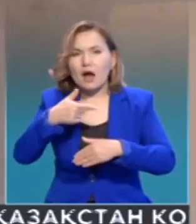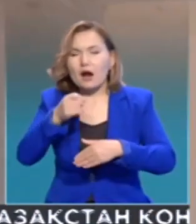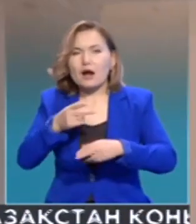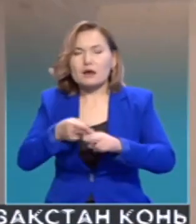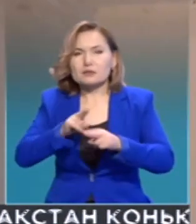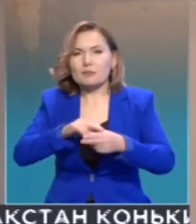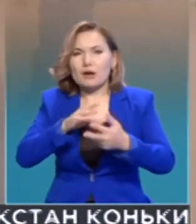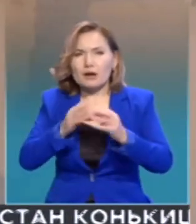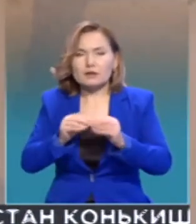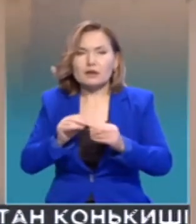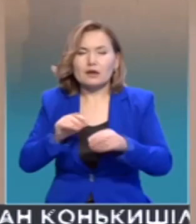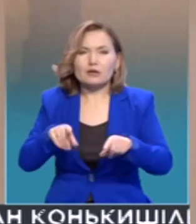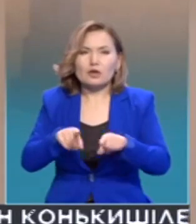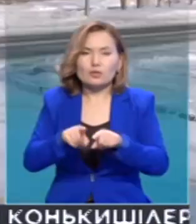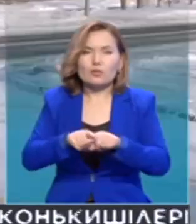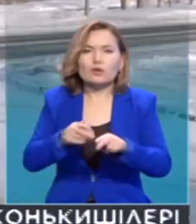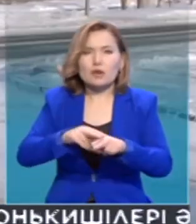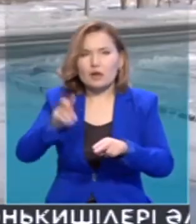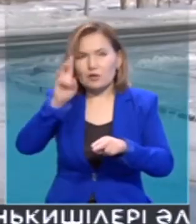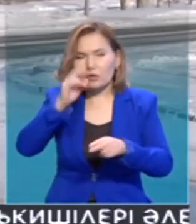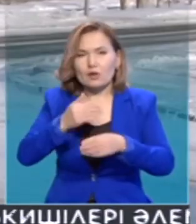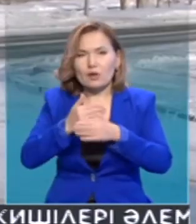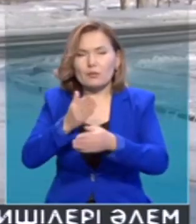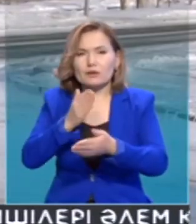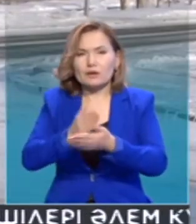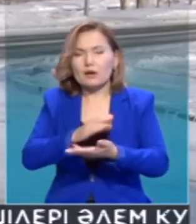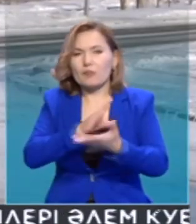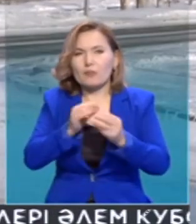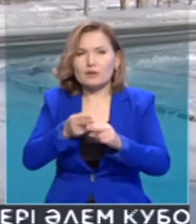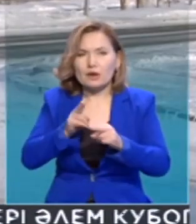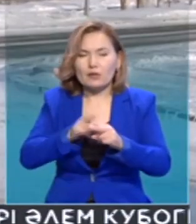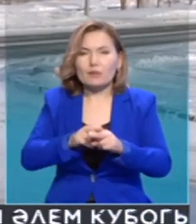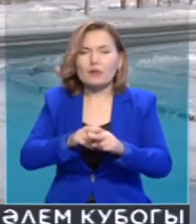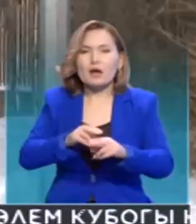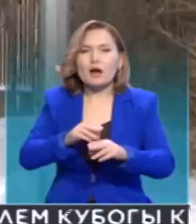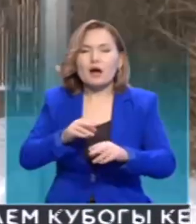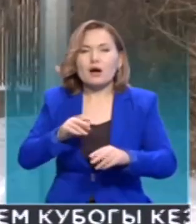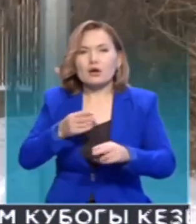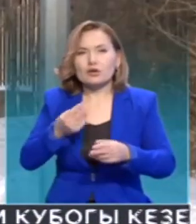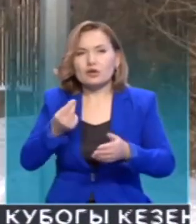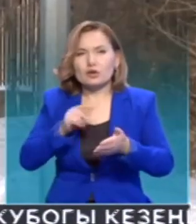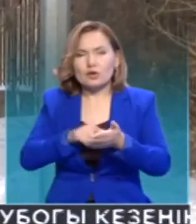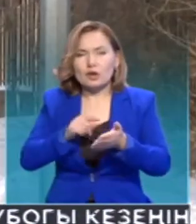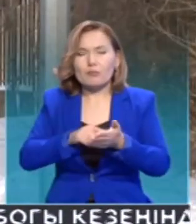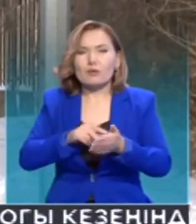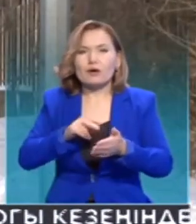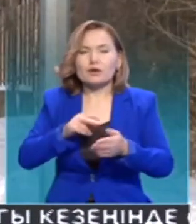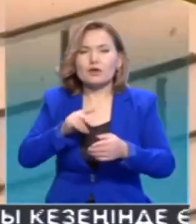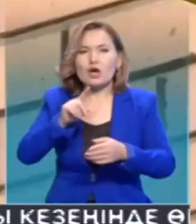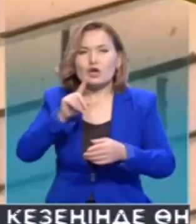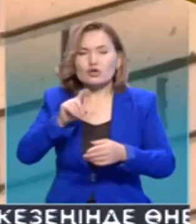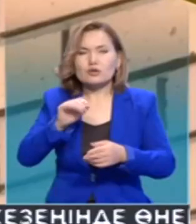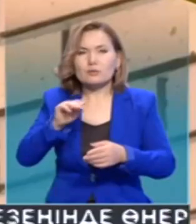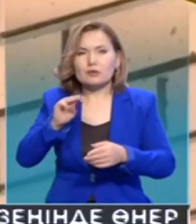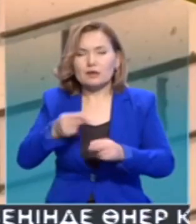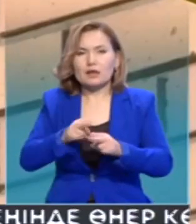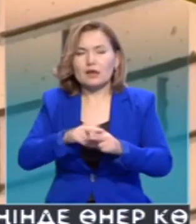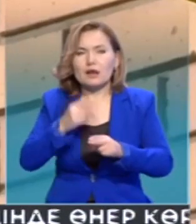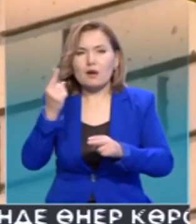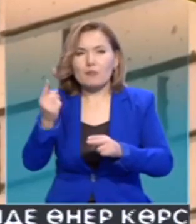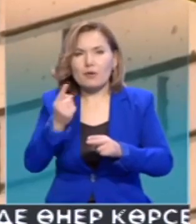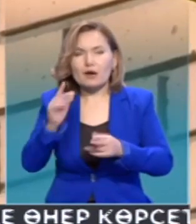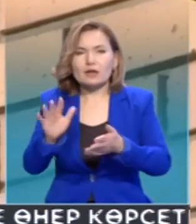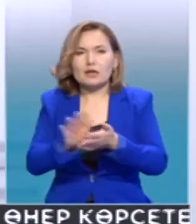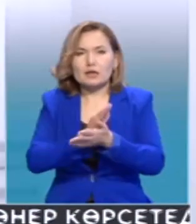шығынының 413 мың теңгесін әкімдік өтейді. Ал таратушы оператордың көмегімен құны 100 мың теңге болатын газ есептегіш құрылғы барлық абонентке